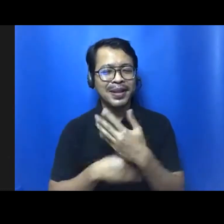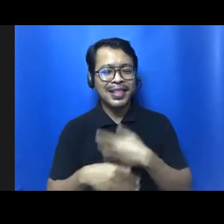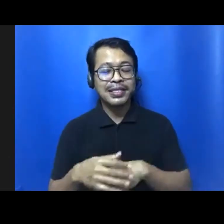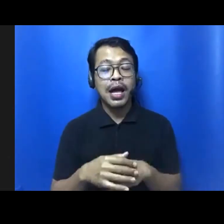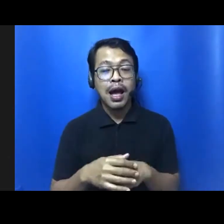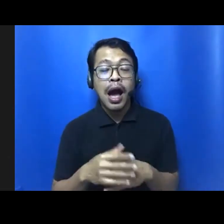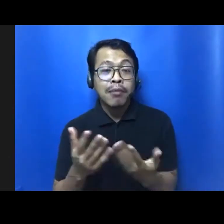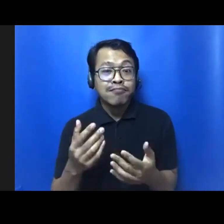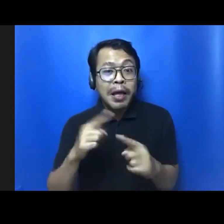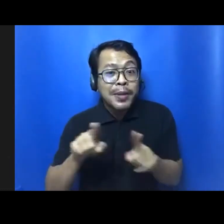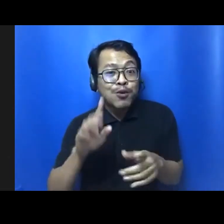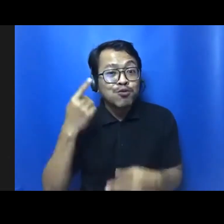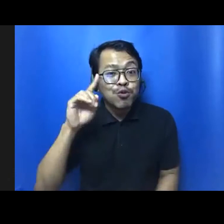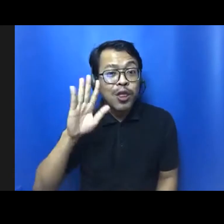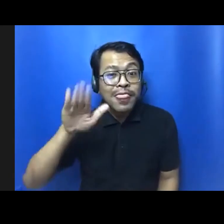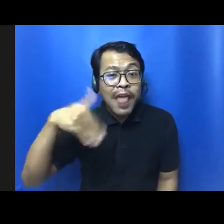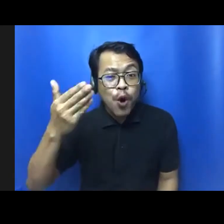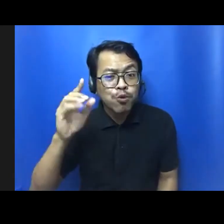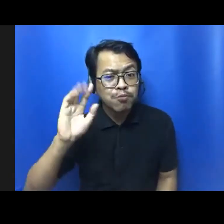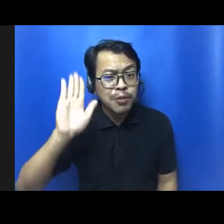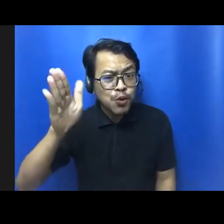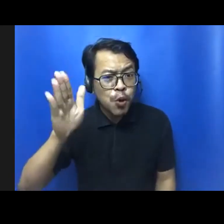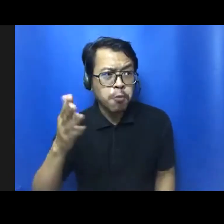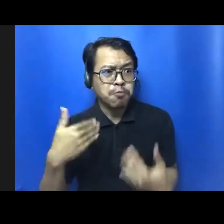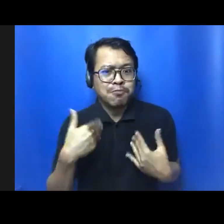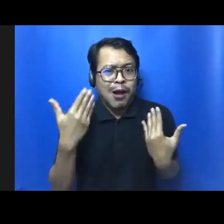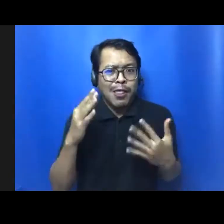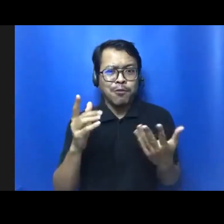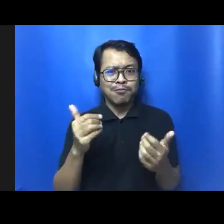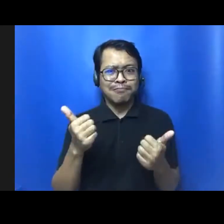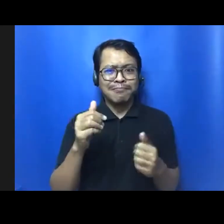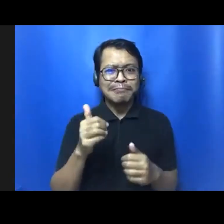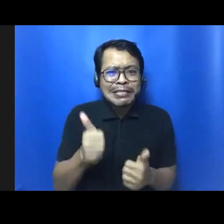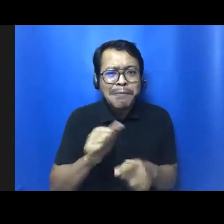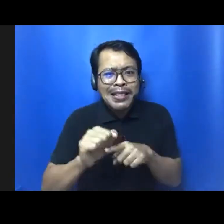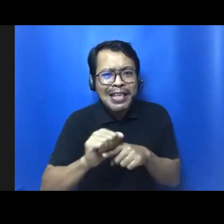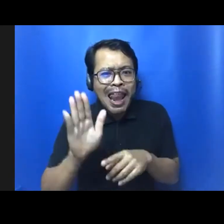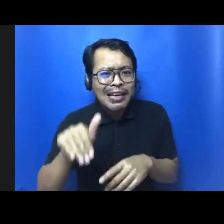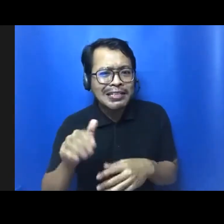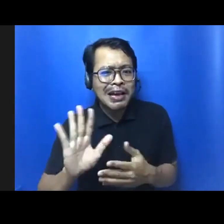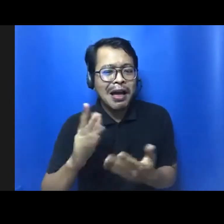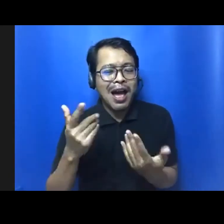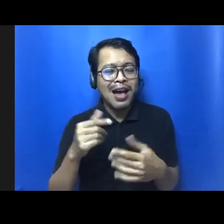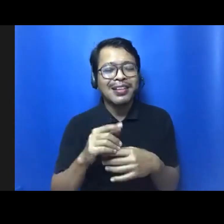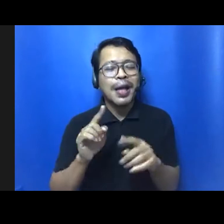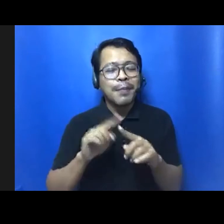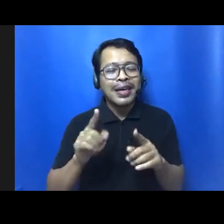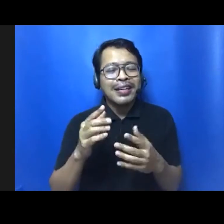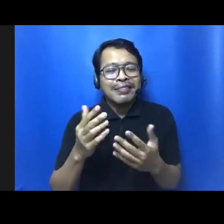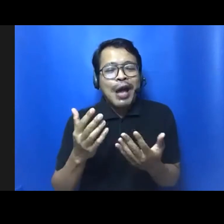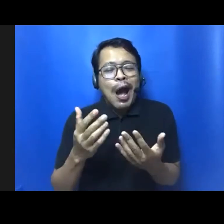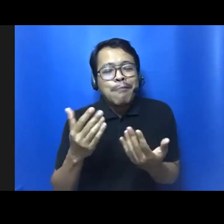tiap tahun itu ada anggaran untuk pelatihan terhadap mereka. Ya, tahun depan